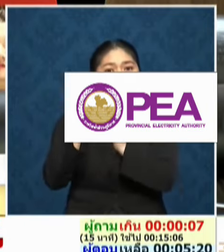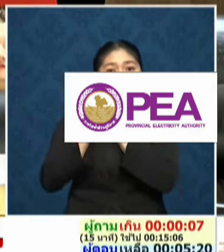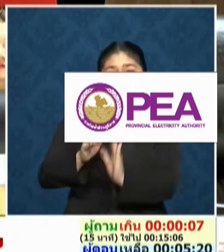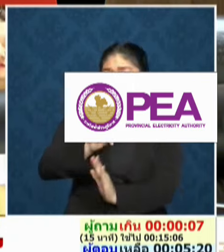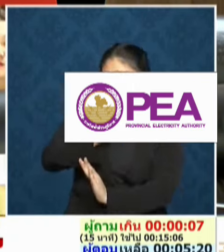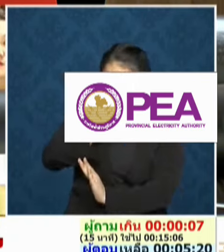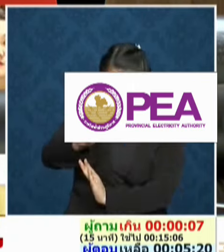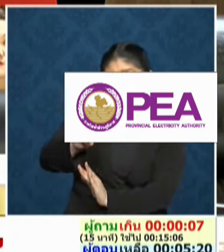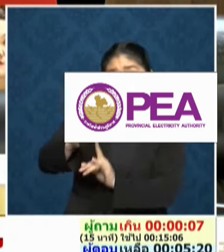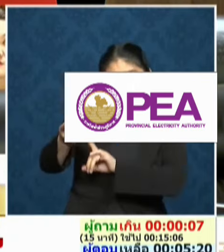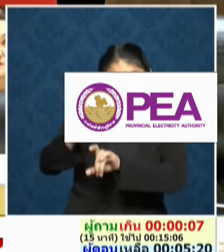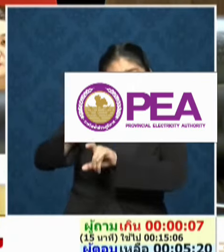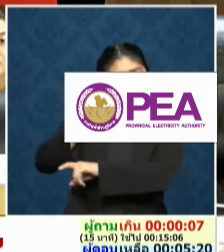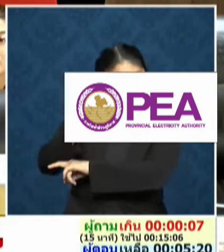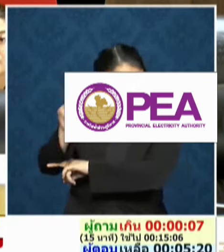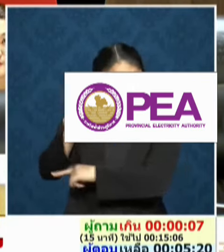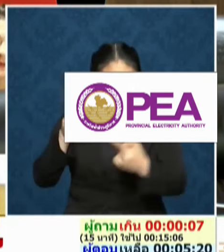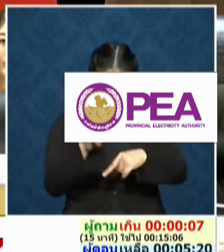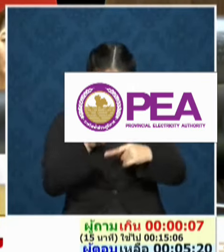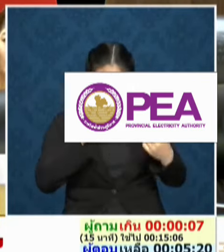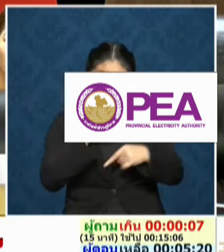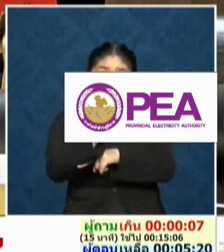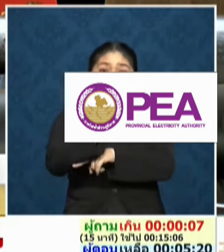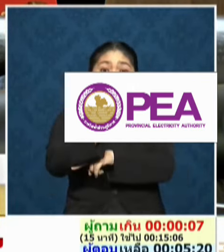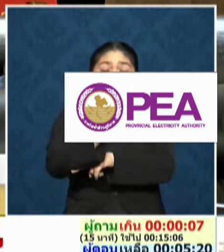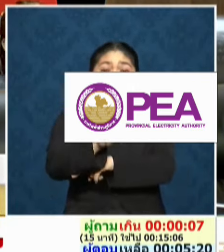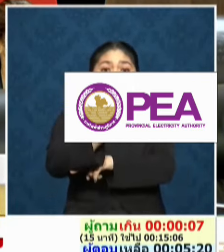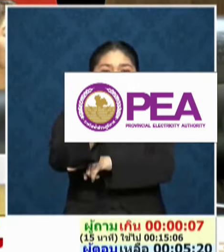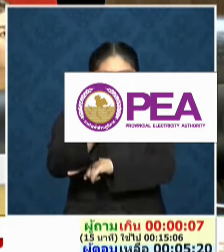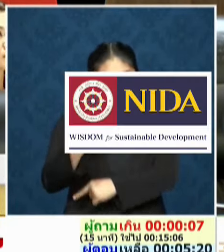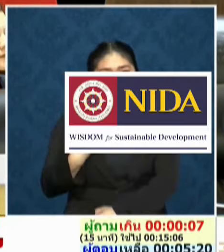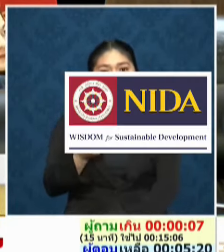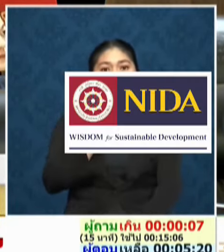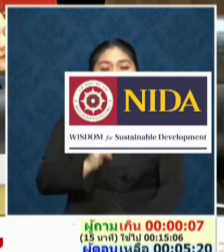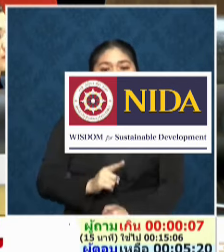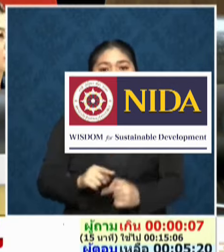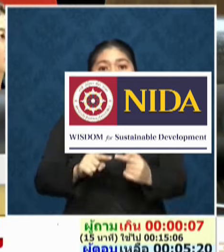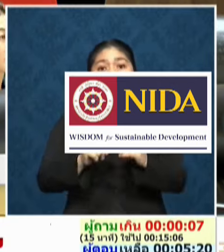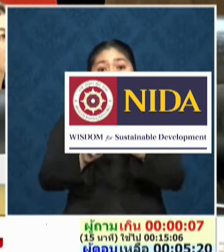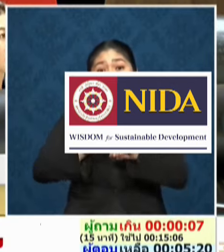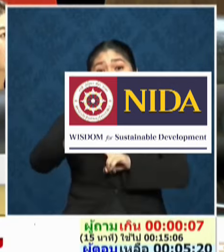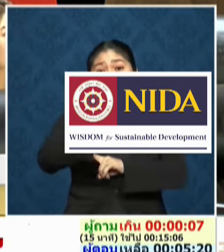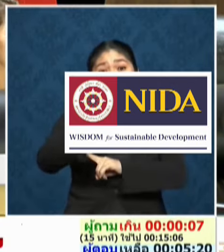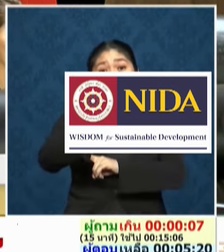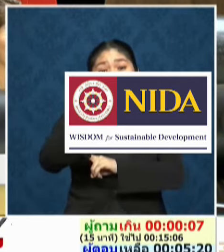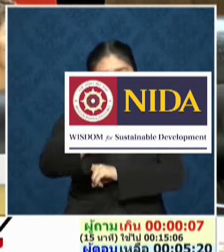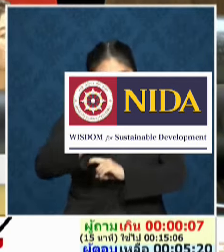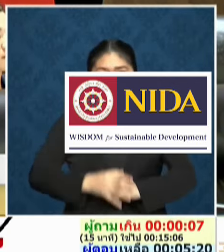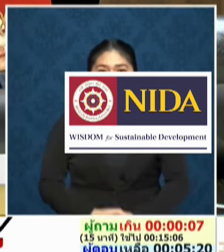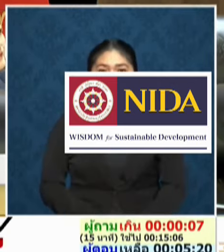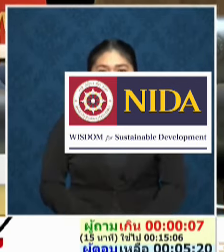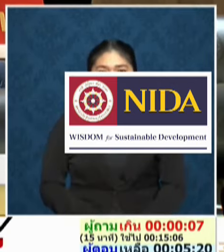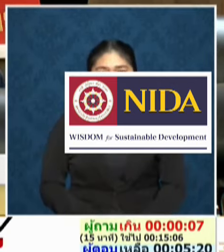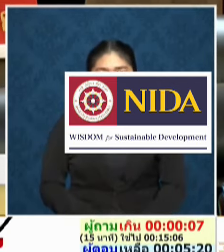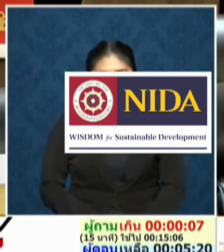ส.สชัยวัฒนาติวัตรนะคะก็บอกว่าให้คุณชัยธวัฒน์นั้นใช้เวลาตั้งกระทู้ถามสดเกินเวลาที่กำหนด